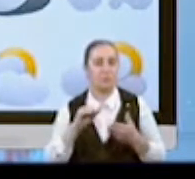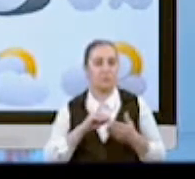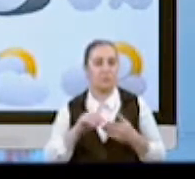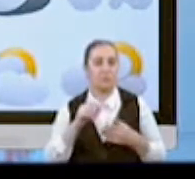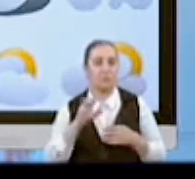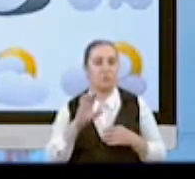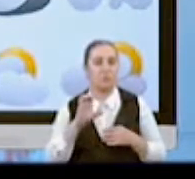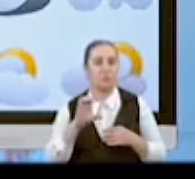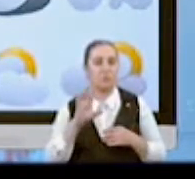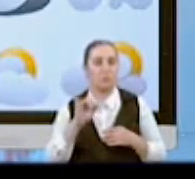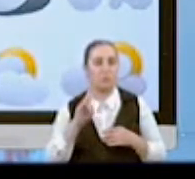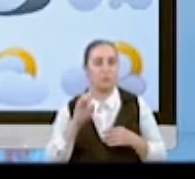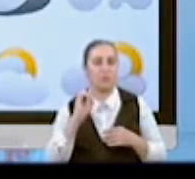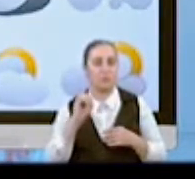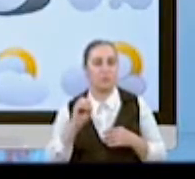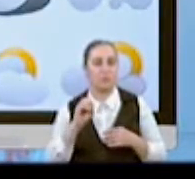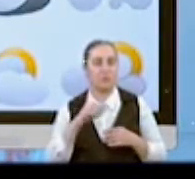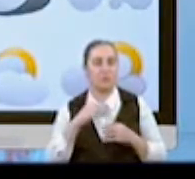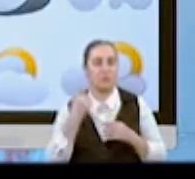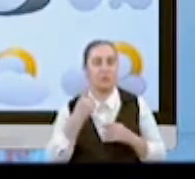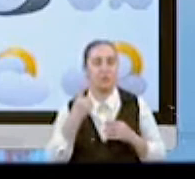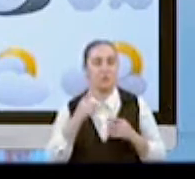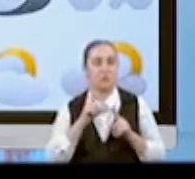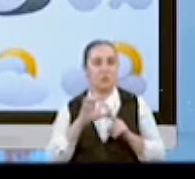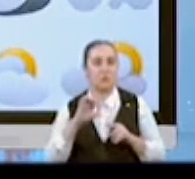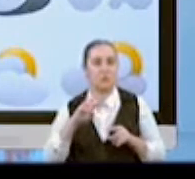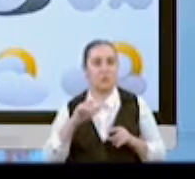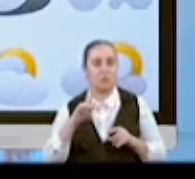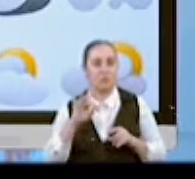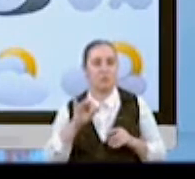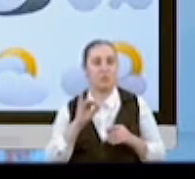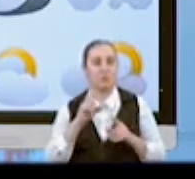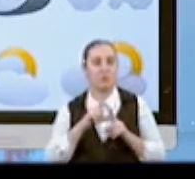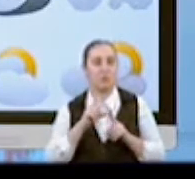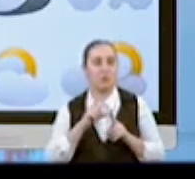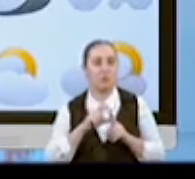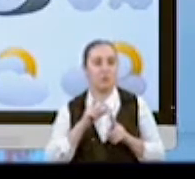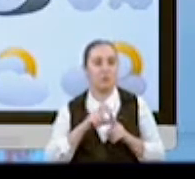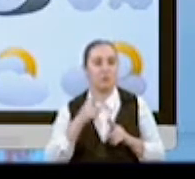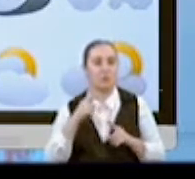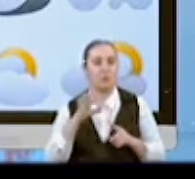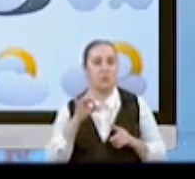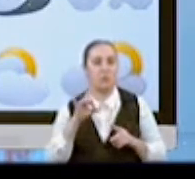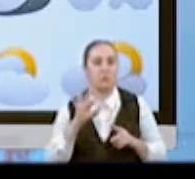пишется с буквой «е» в первом слоге. И слово